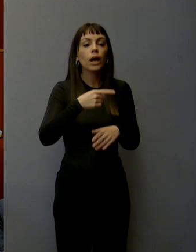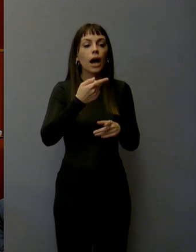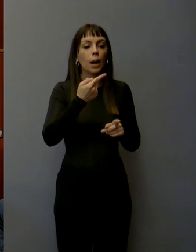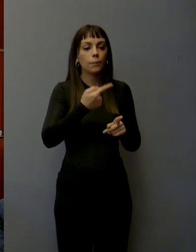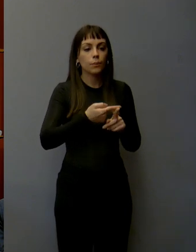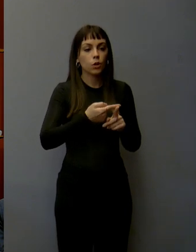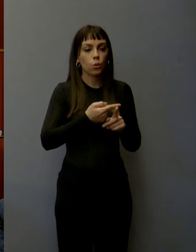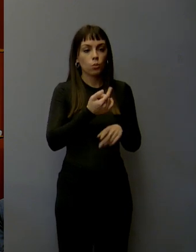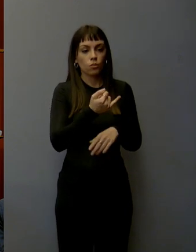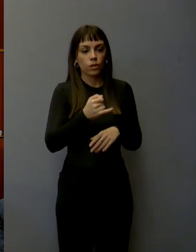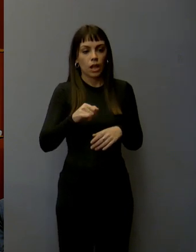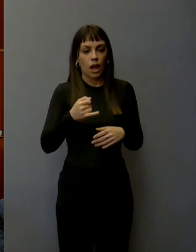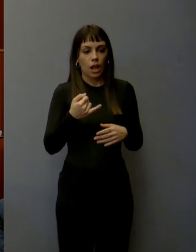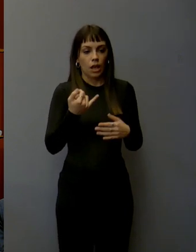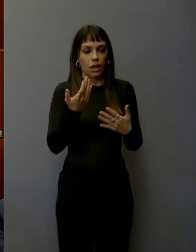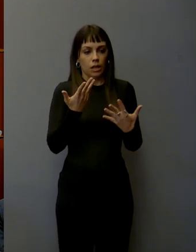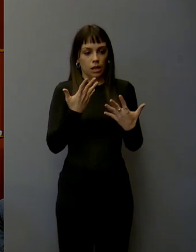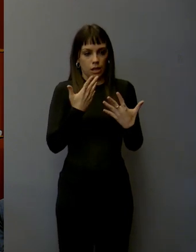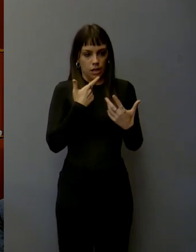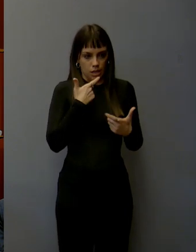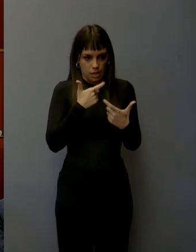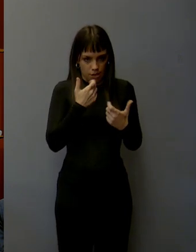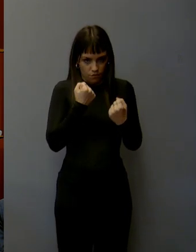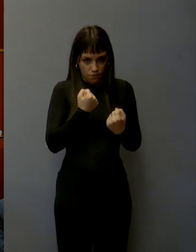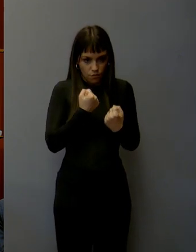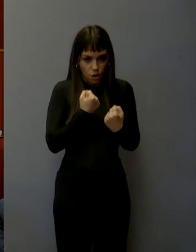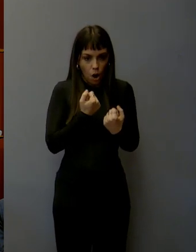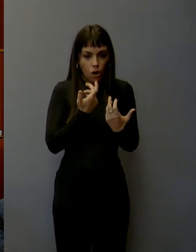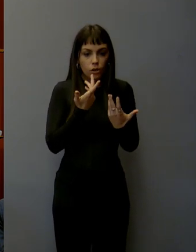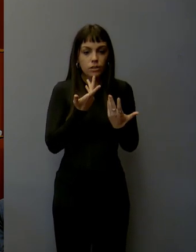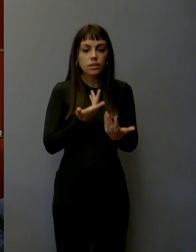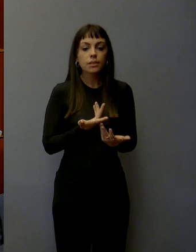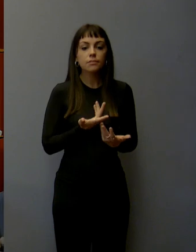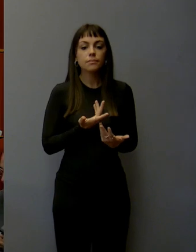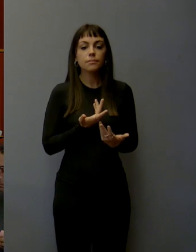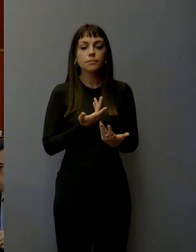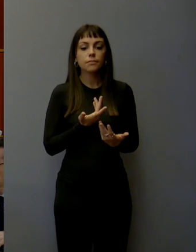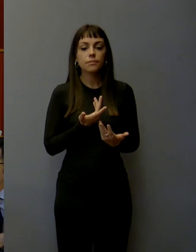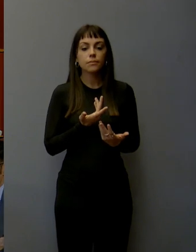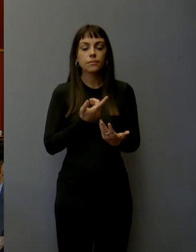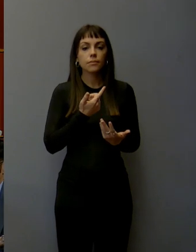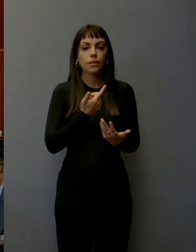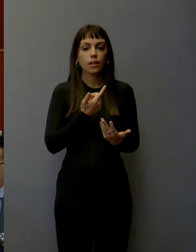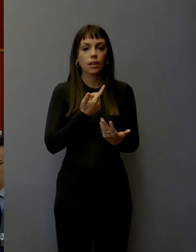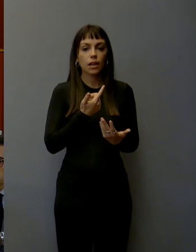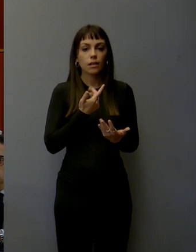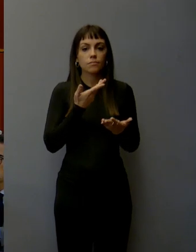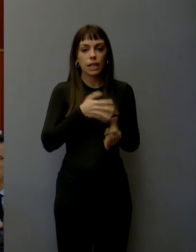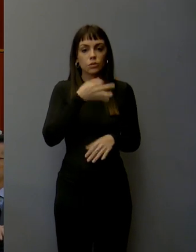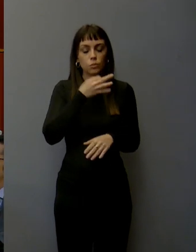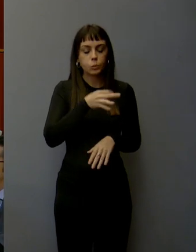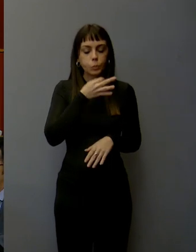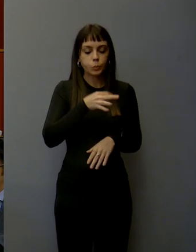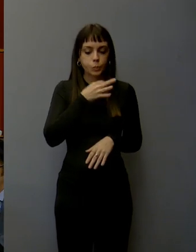al presidente come consigliere del Partito Democratico avrà la possibilità di esprimere meglio la mia opinione su questo bilancio